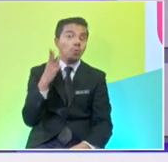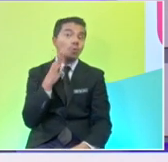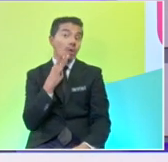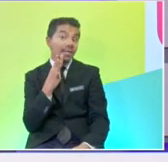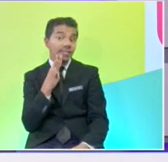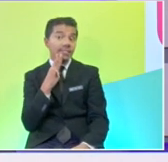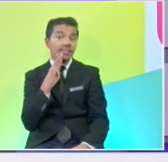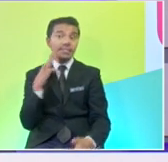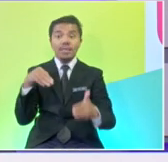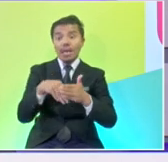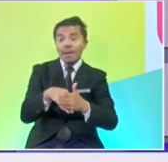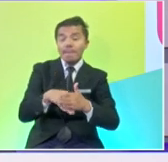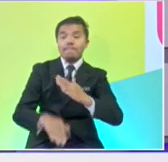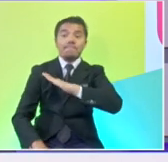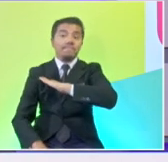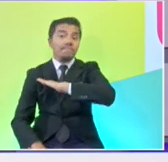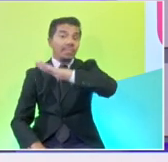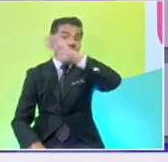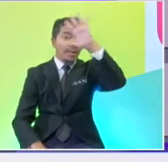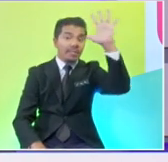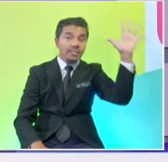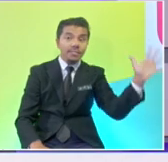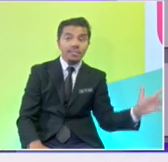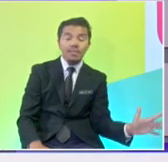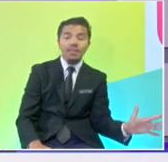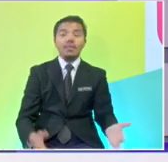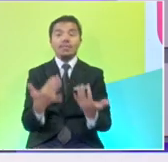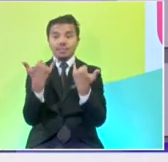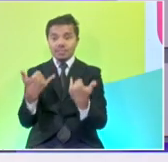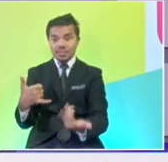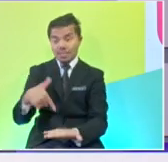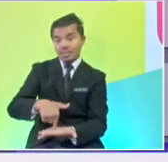kali ini kita belajar pasar pembentukan Pelangi